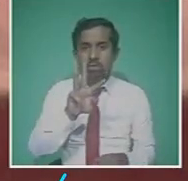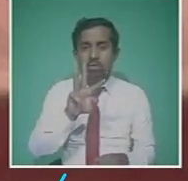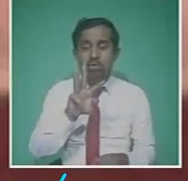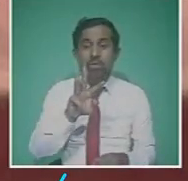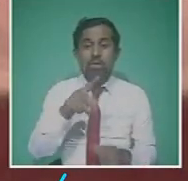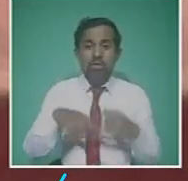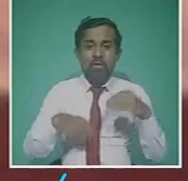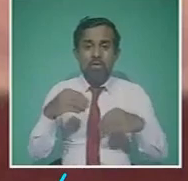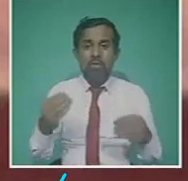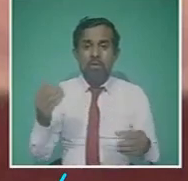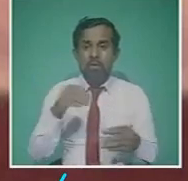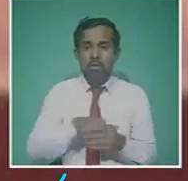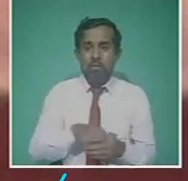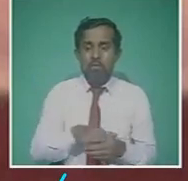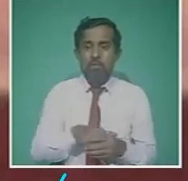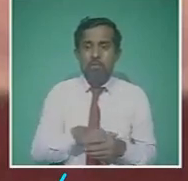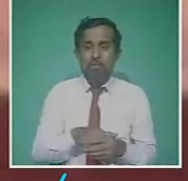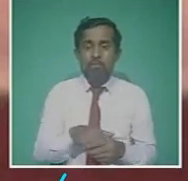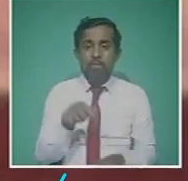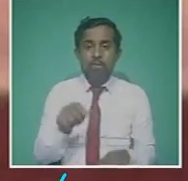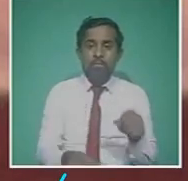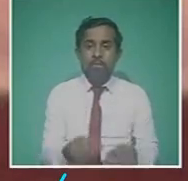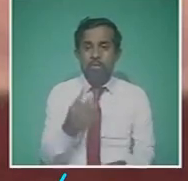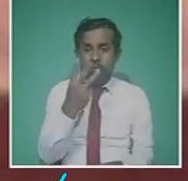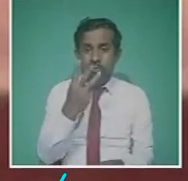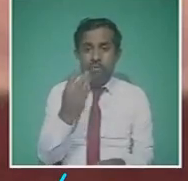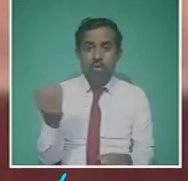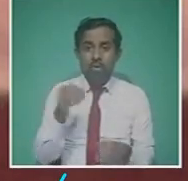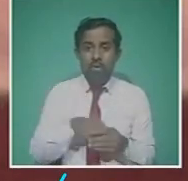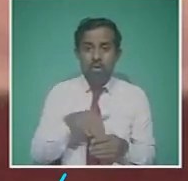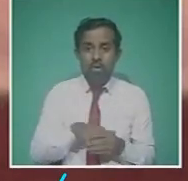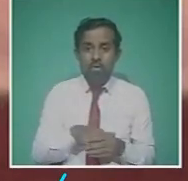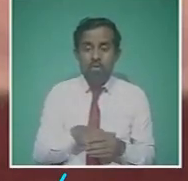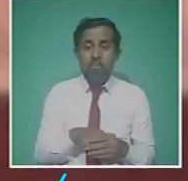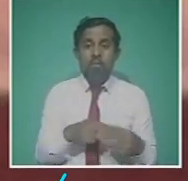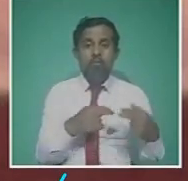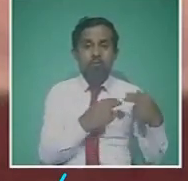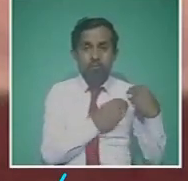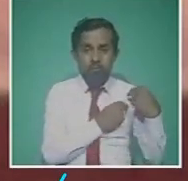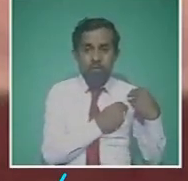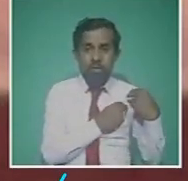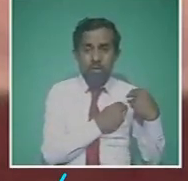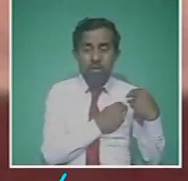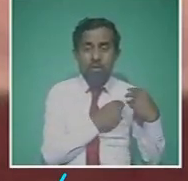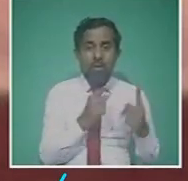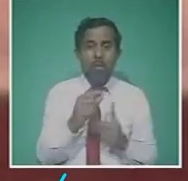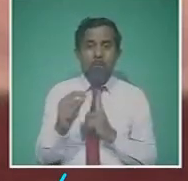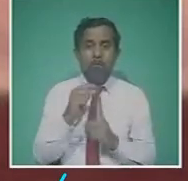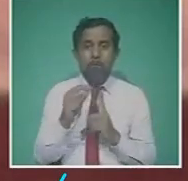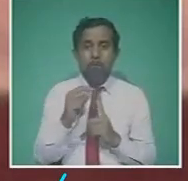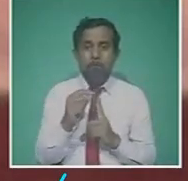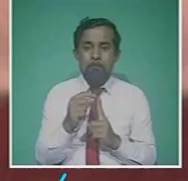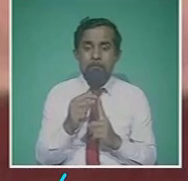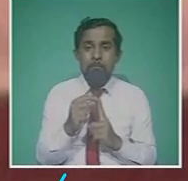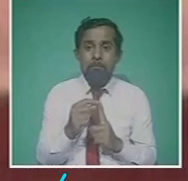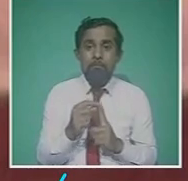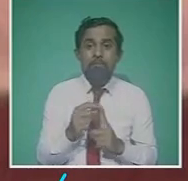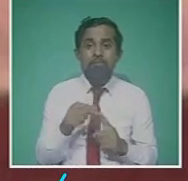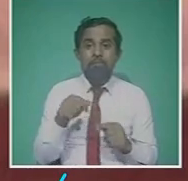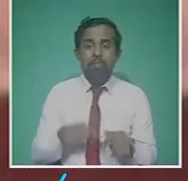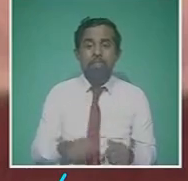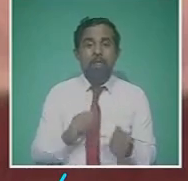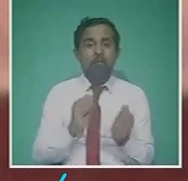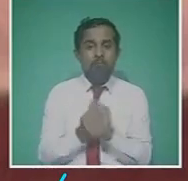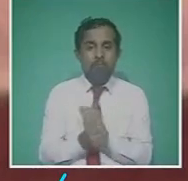ඉඳගෙන ඡන්දෙට ඉදිරිපත් වුණා ඒ 3 දෙනා ඉදිරිපත් වෙලා මේ වගකීම මේ පාර්ලිමේන්තුව යම්කිසි විදියකින්